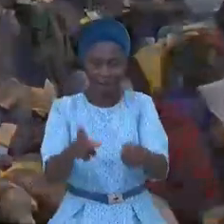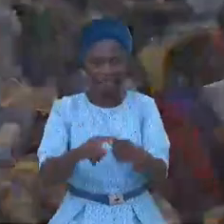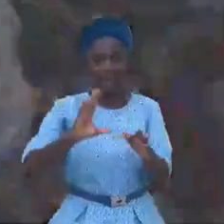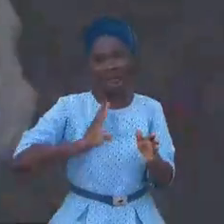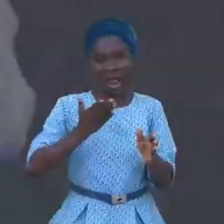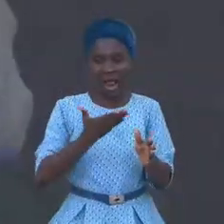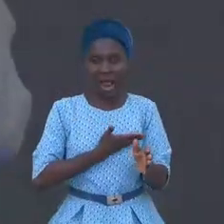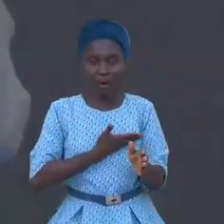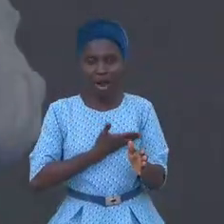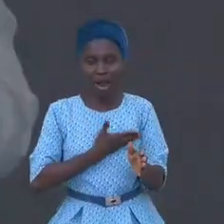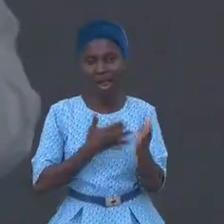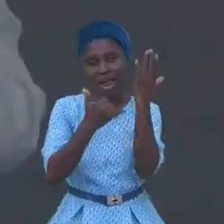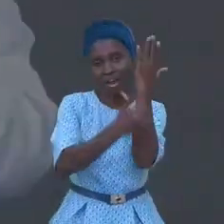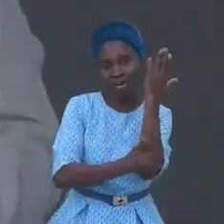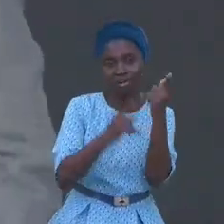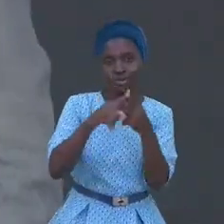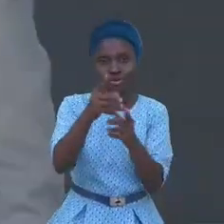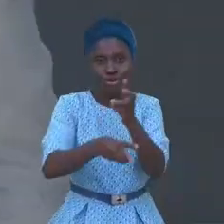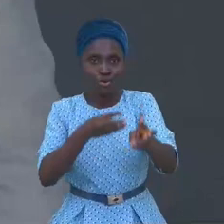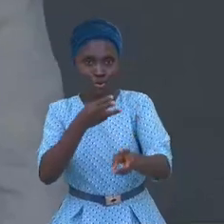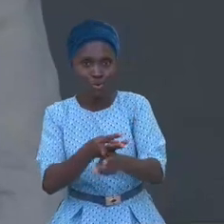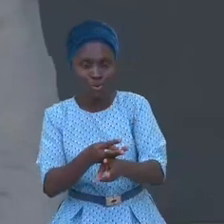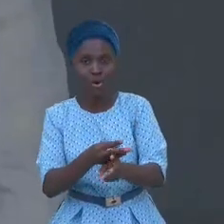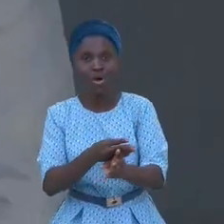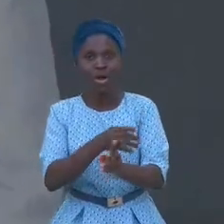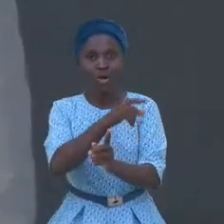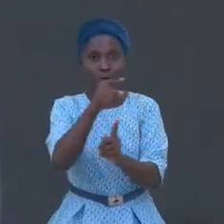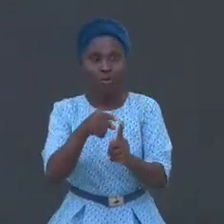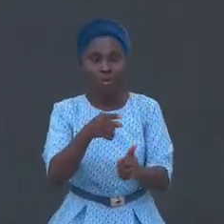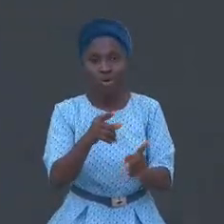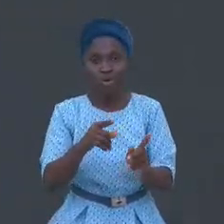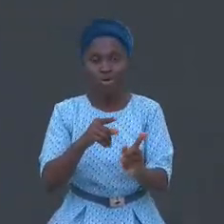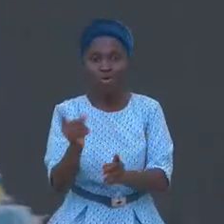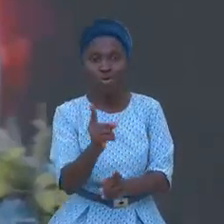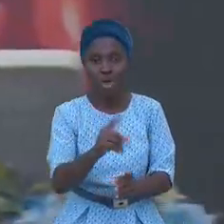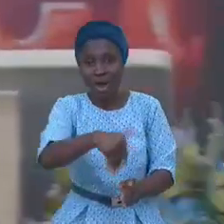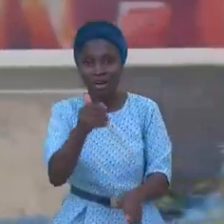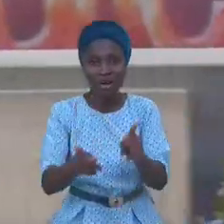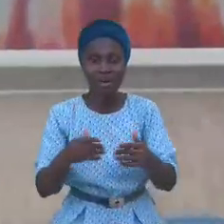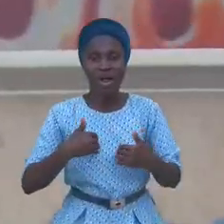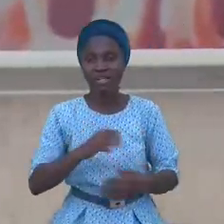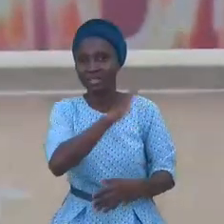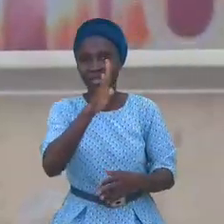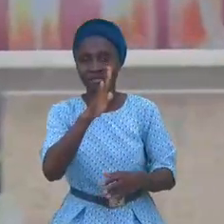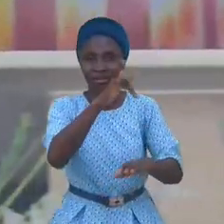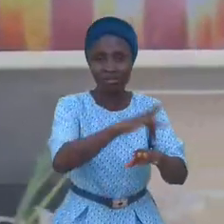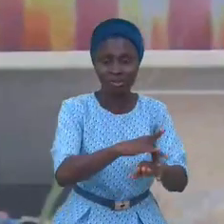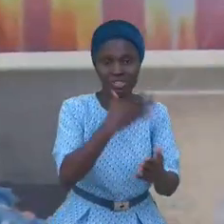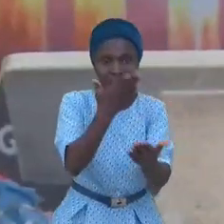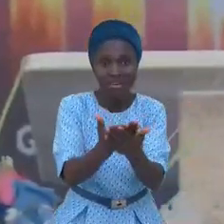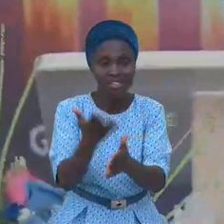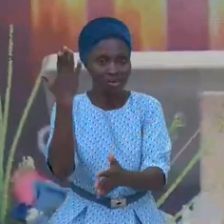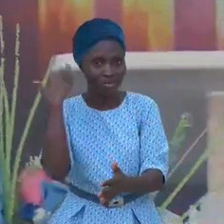le candidat du monde. Ce qu'ils ont dit, que les autres n'ont jamais touché. Ce qu'on a dit que les autres n'ont jamais fait.